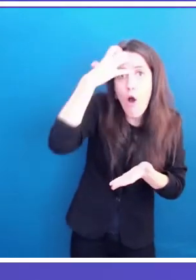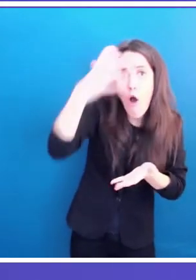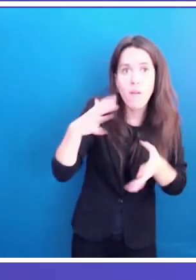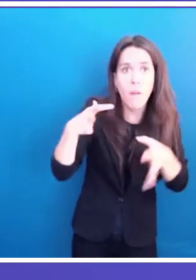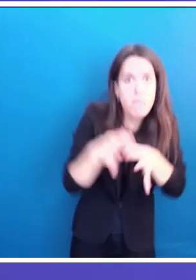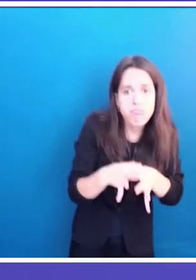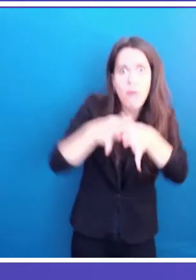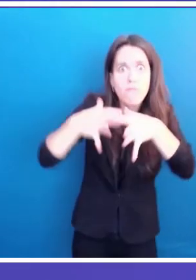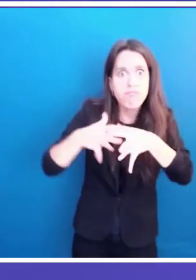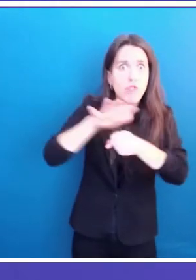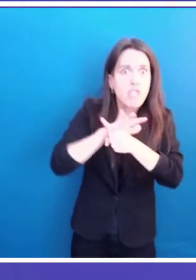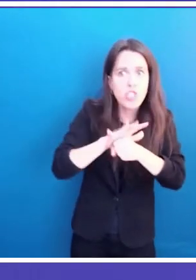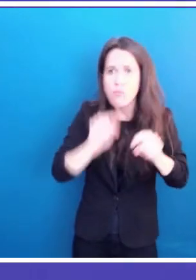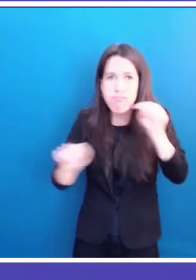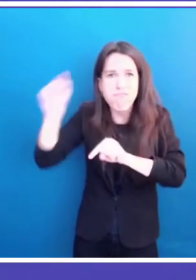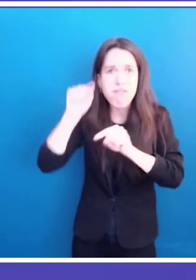والحكومة الإقليمية،